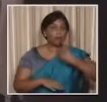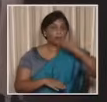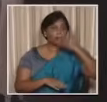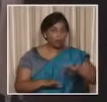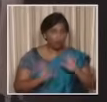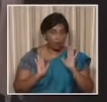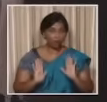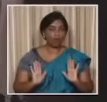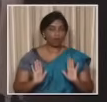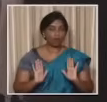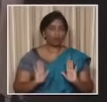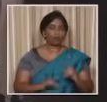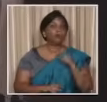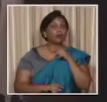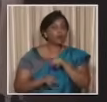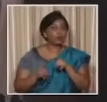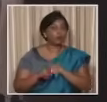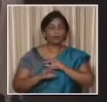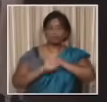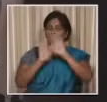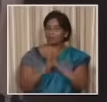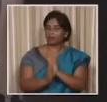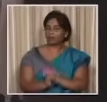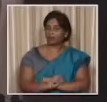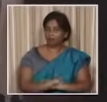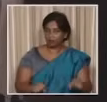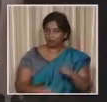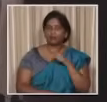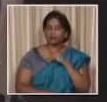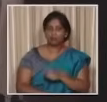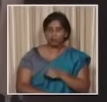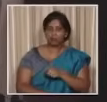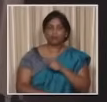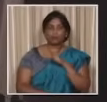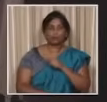පළපුරුද්ද තියෙන්නට ඕන. ඒ කිසිවක්වත් නැතුව